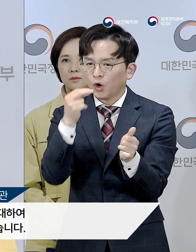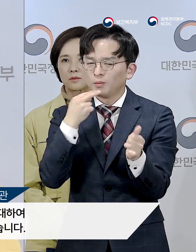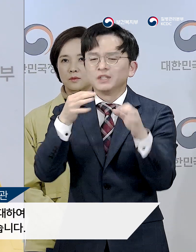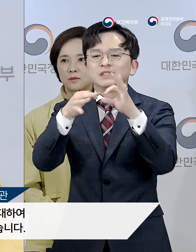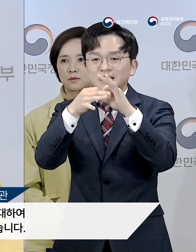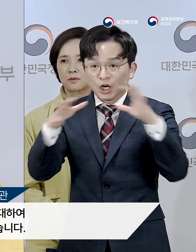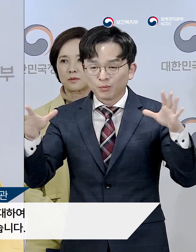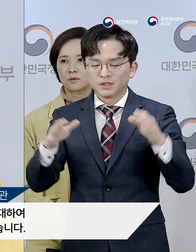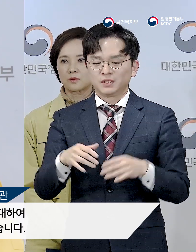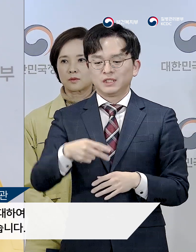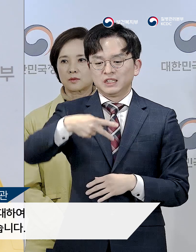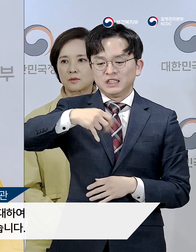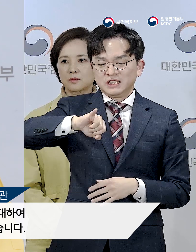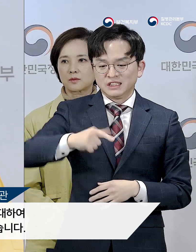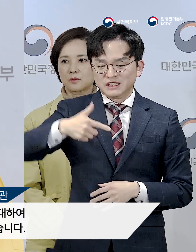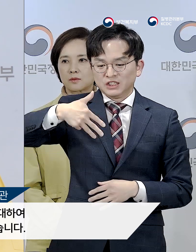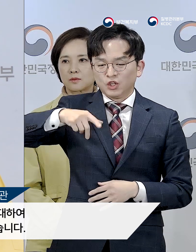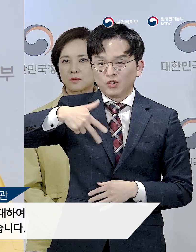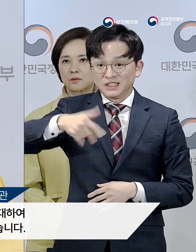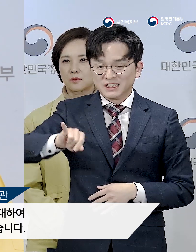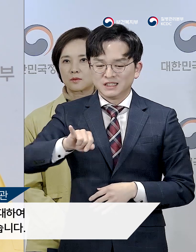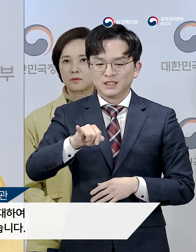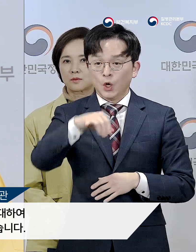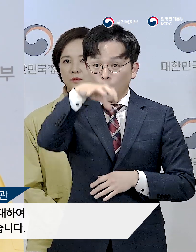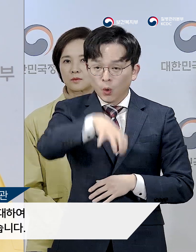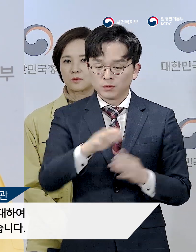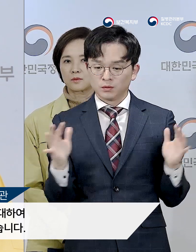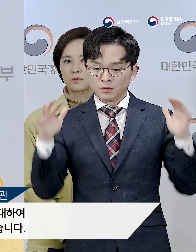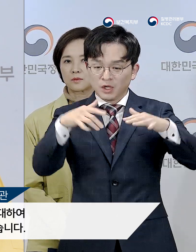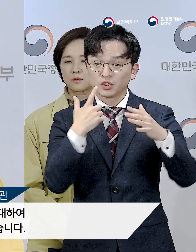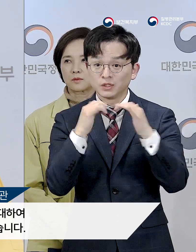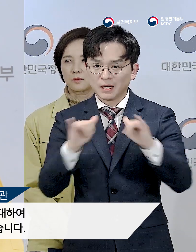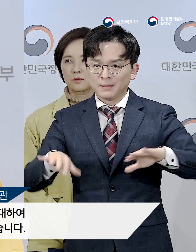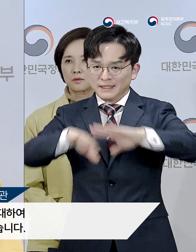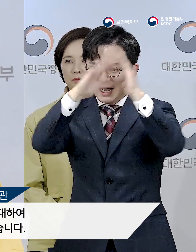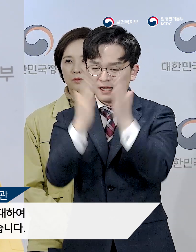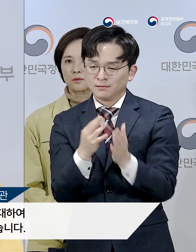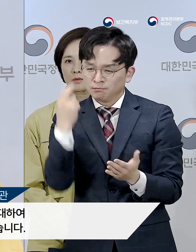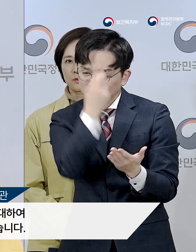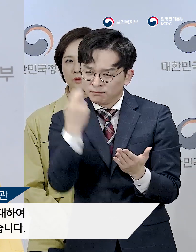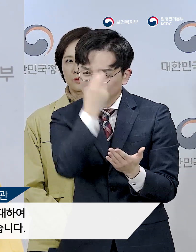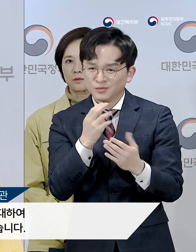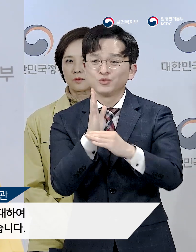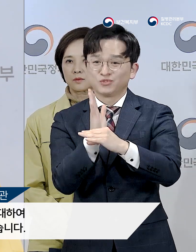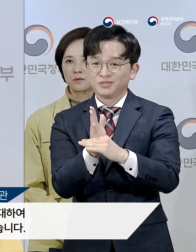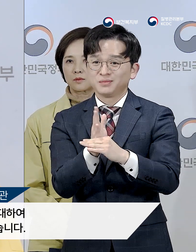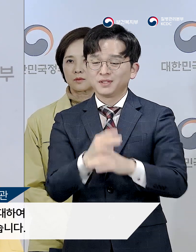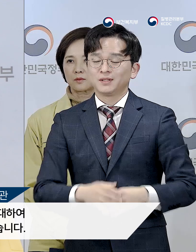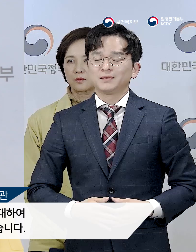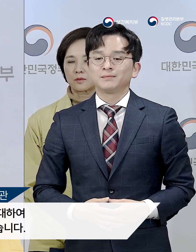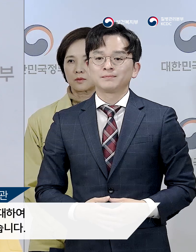무관하게 이들 전원에 대하여 자가격리를 조치하였고 진단검사를 실시하고 있습니다.